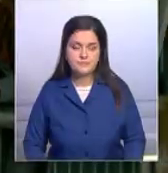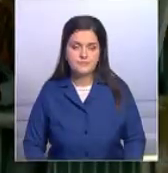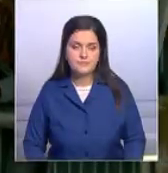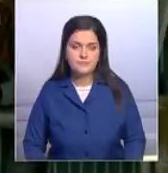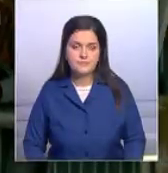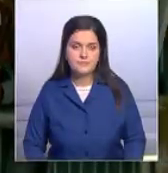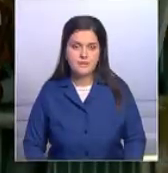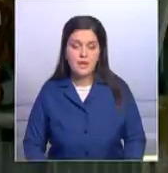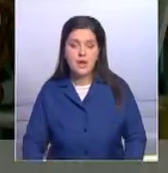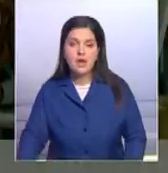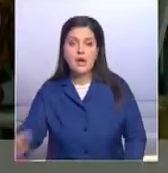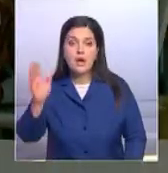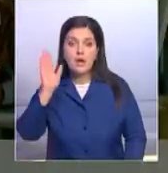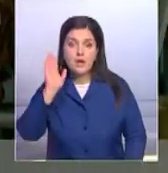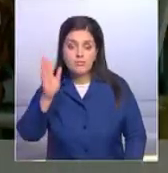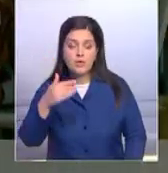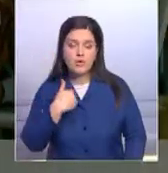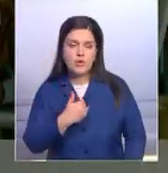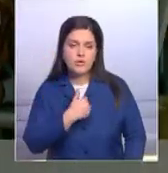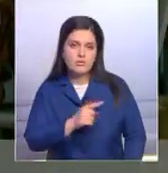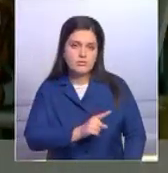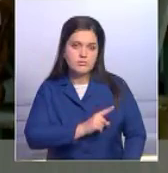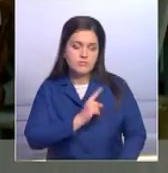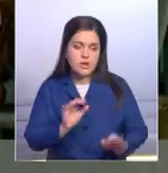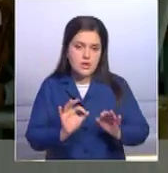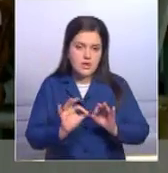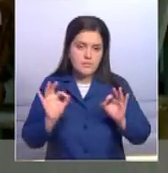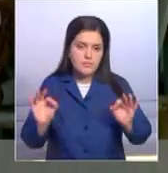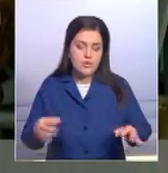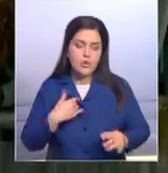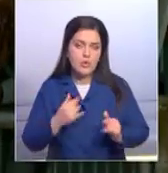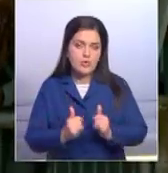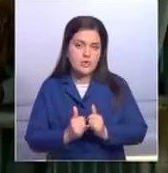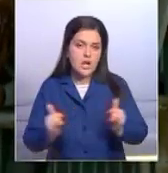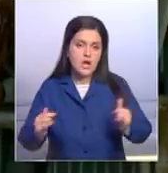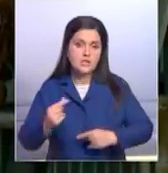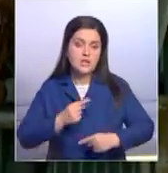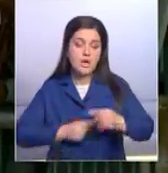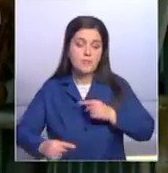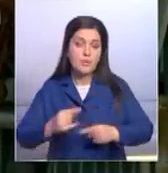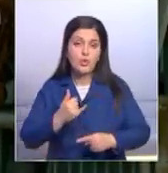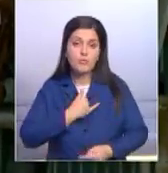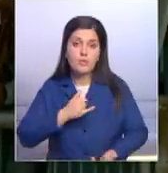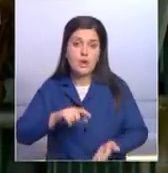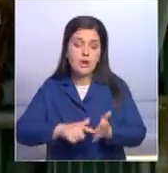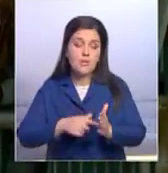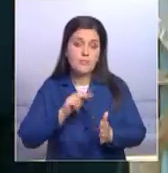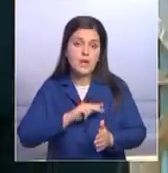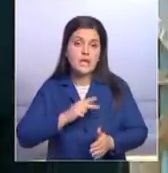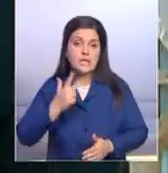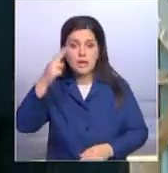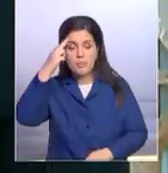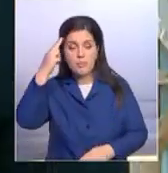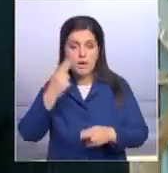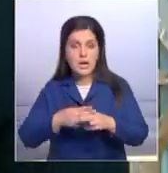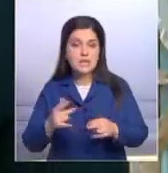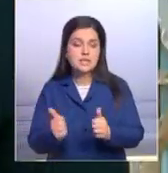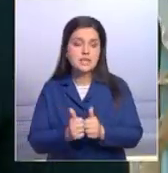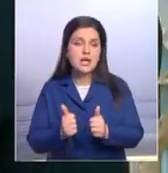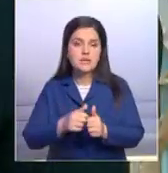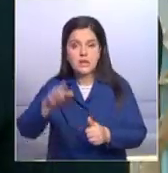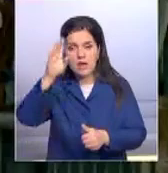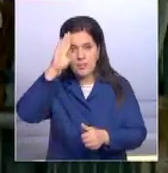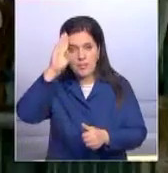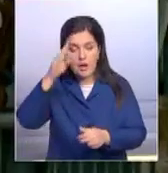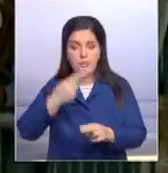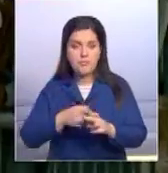В будущем планирую оттачивать профессиональное мастерство и расширять бизнес. Сейчас в моей мастерской работают мои 3 брата и соседские ребята.